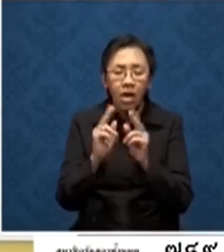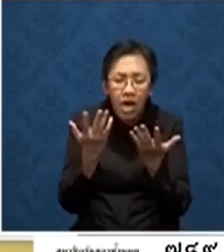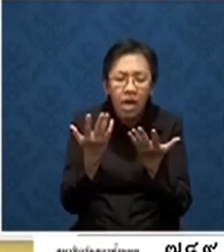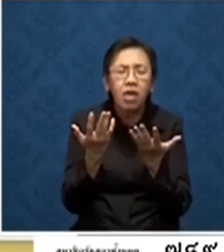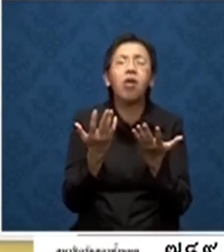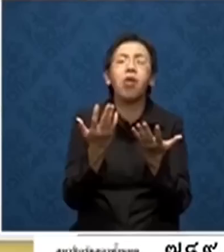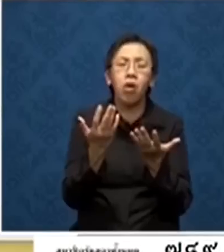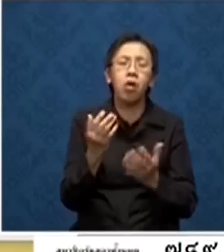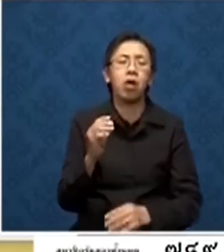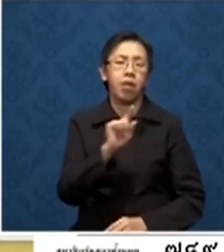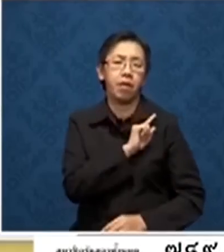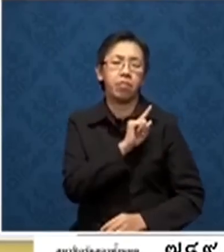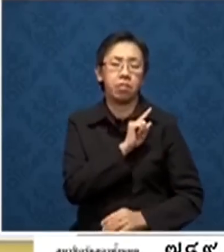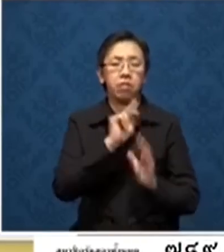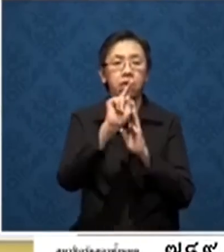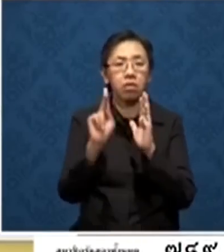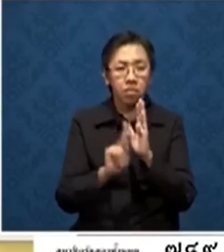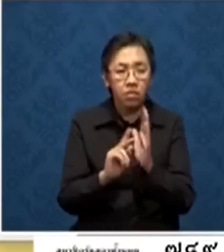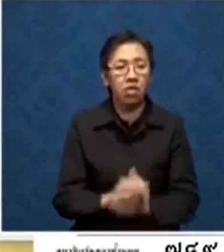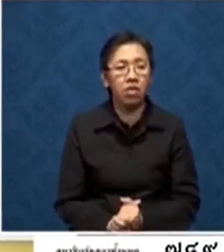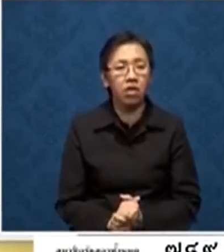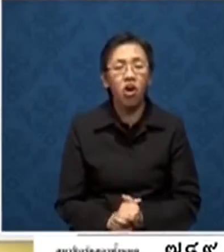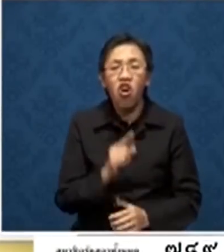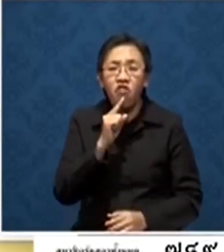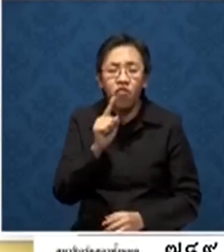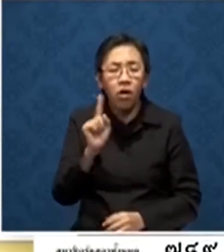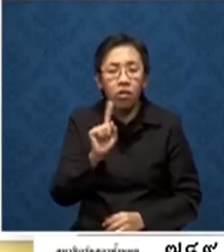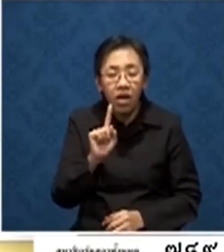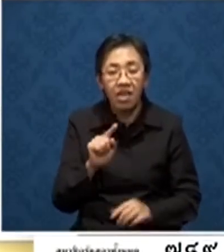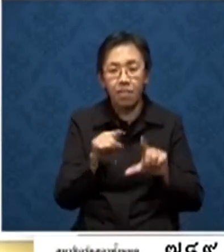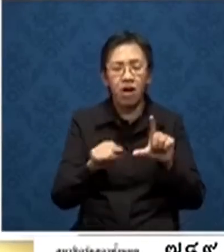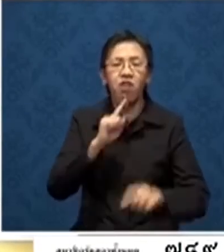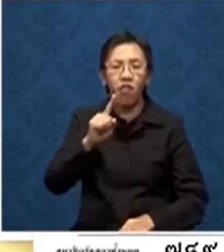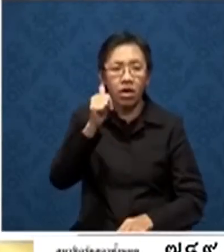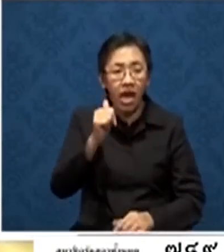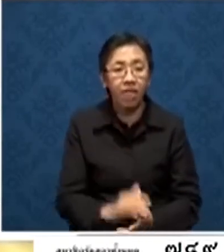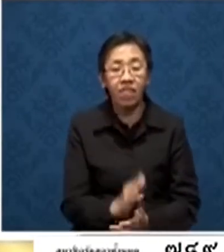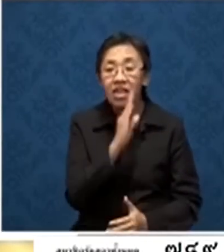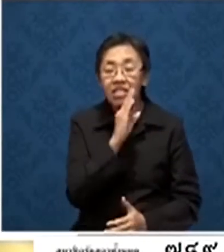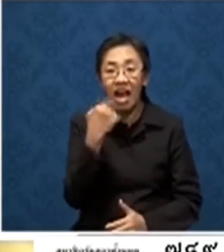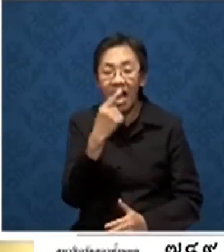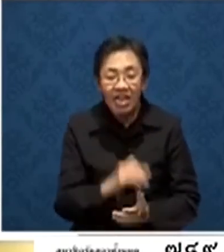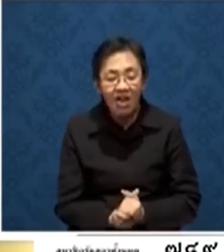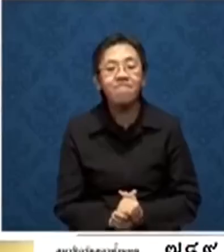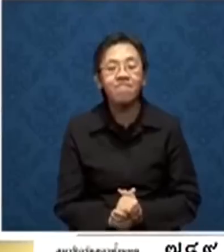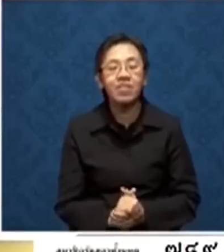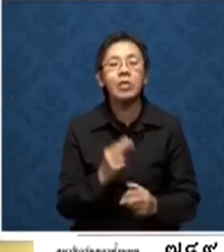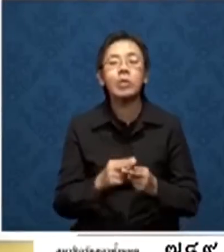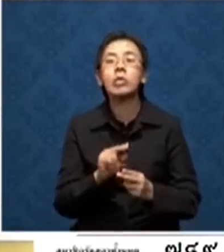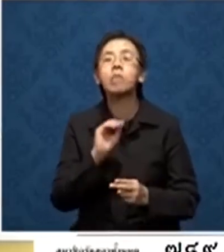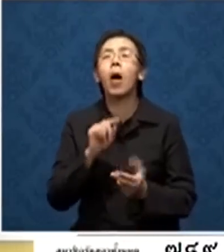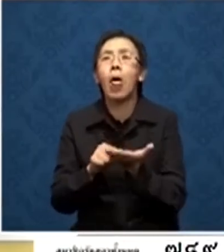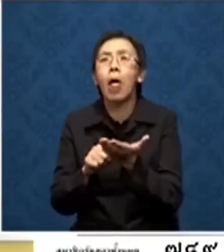หมายก็อีกเรื่องแต่ท่านฟ้องเลยครับผมเชื่อว่าพระก้าวไกลพร้อมได้ถ้าใครเอาพระมหากษัตริย์มาแอบอ้างเพื่อ